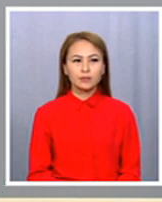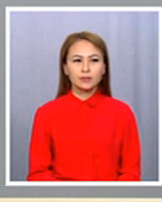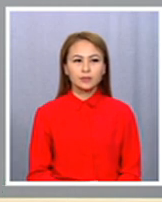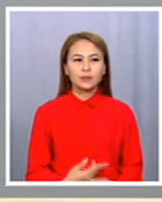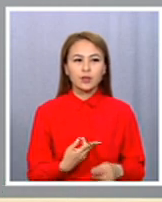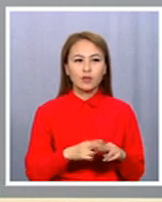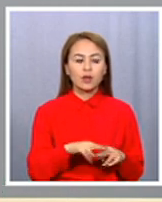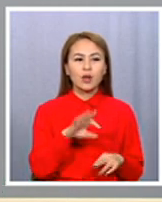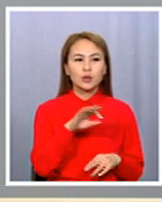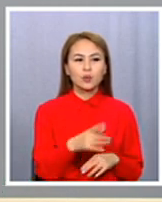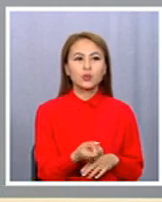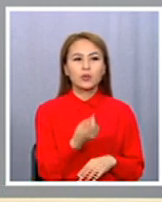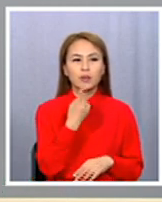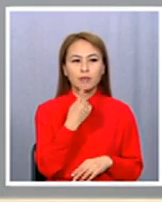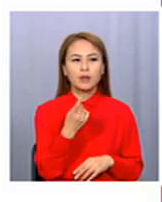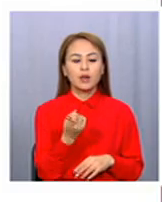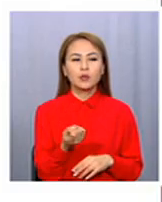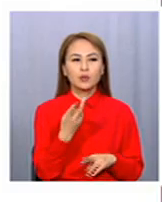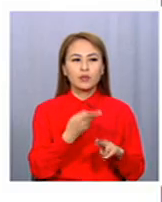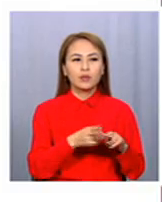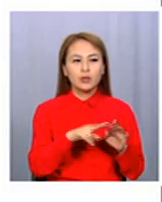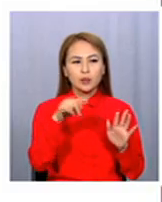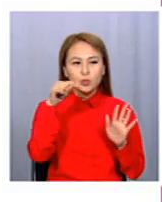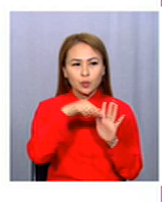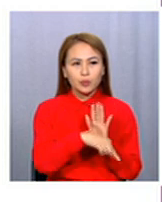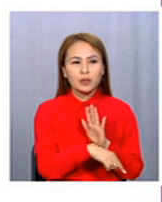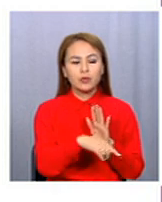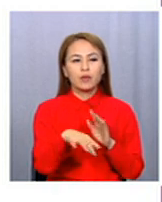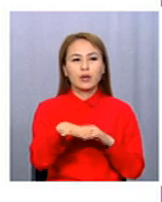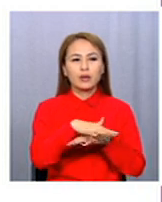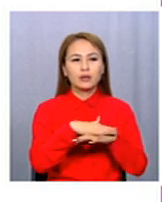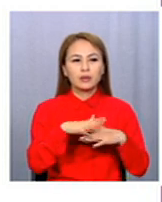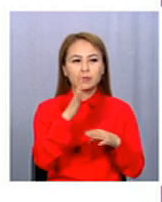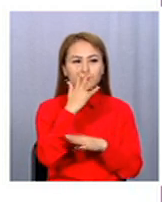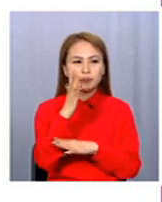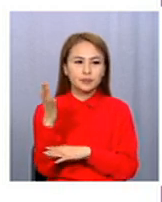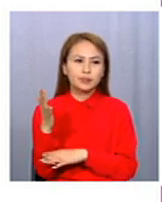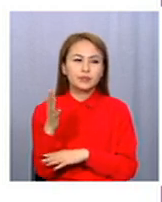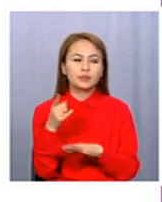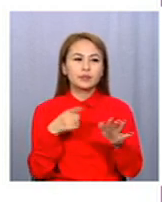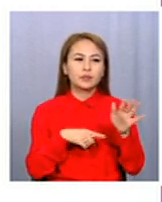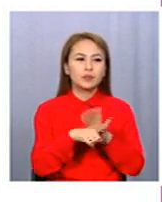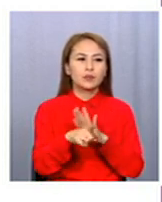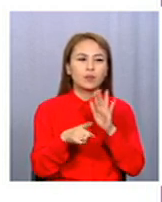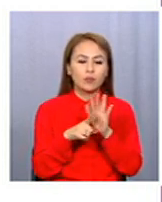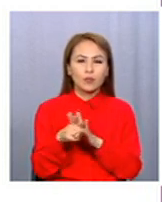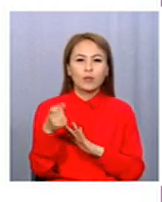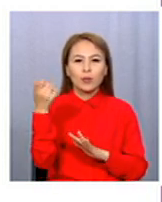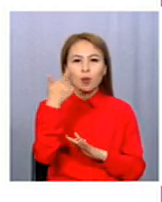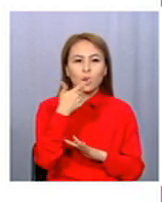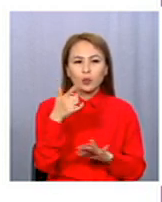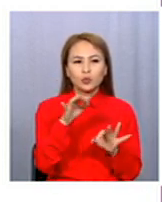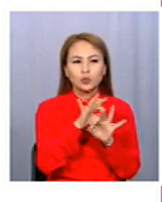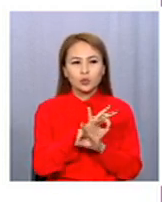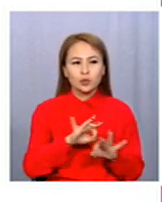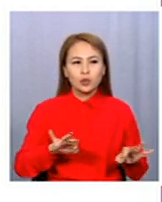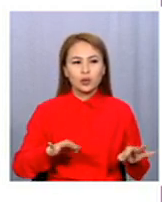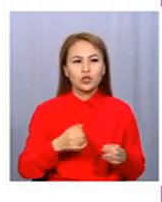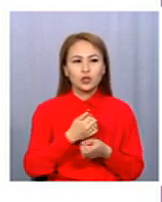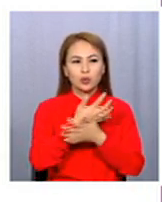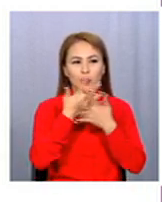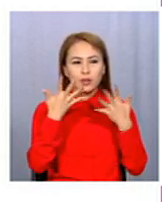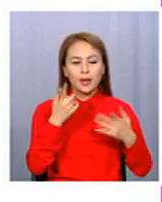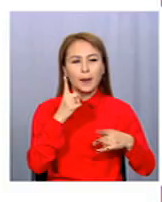Вот отсюда, именно отсюда, из глубин лесного родника, выбегает голубое чудо, широкая